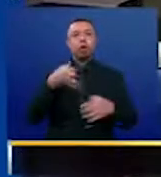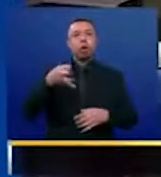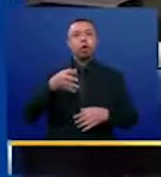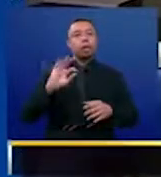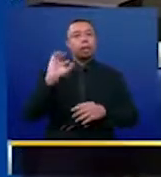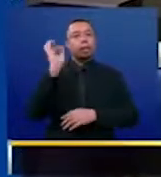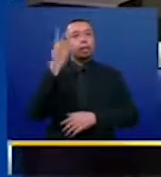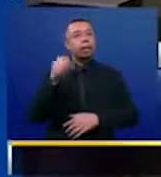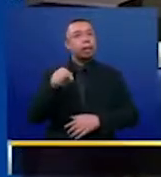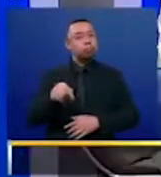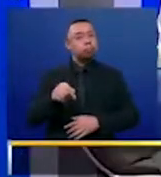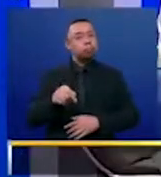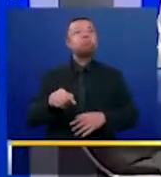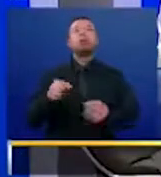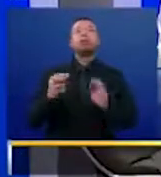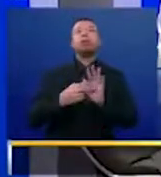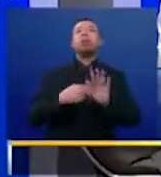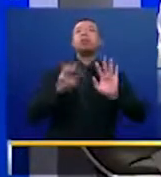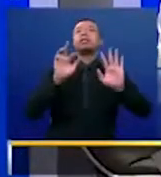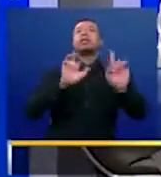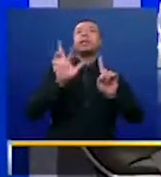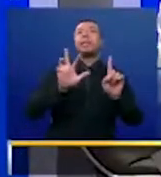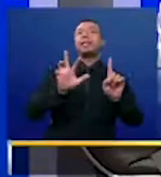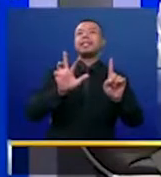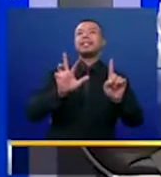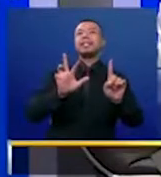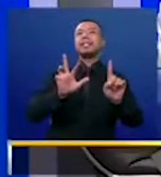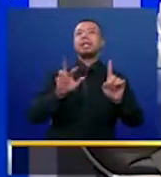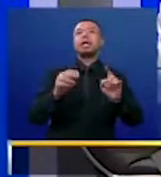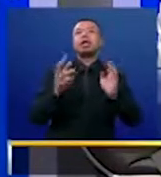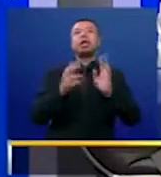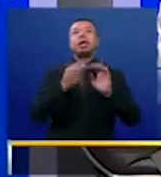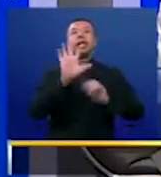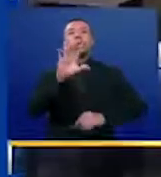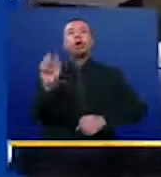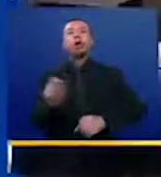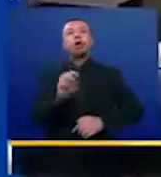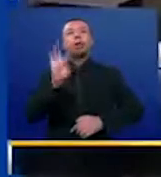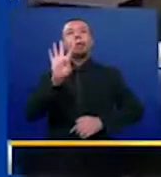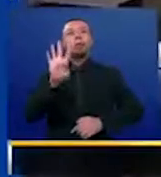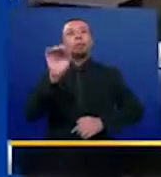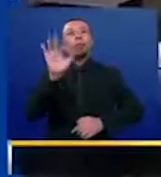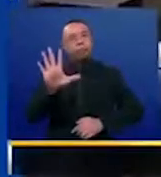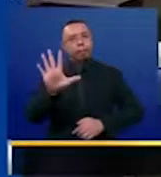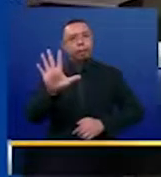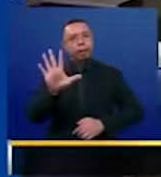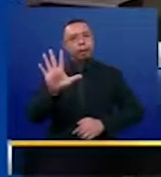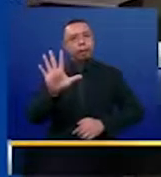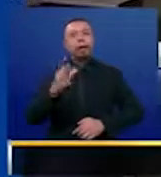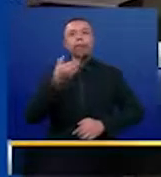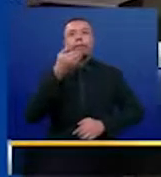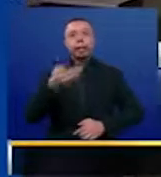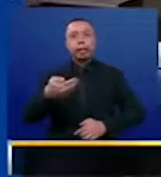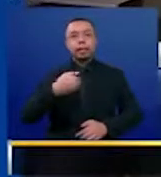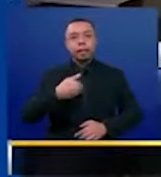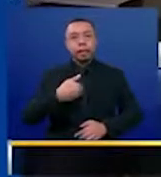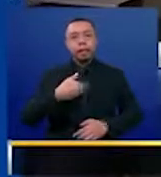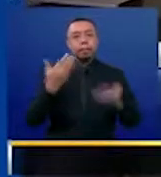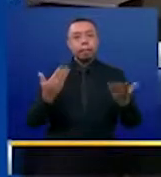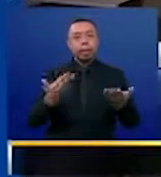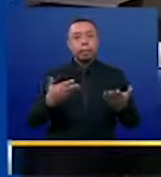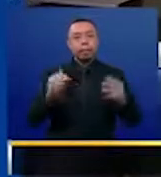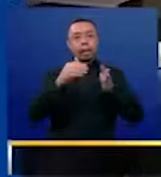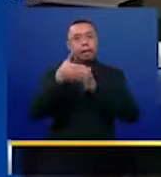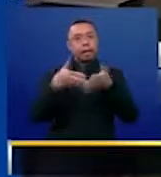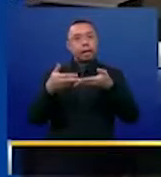Semarang menduduki posisi ke-19 dengan skor 50 25 pertanyaannya Bagaimana strategi